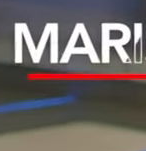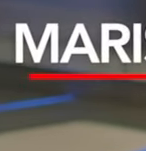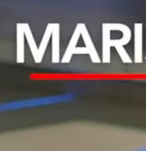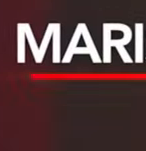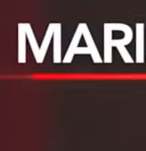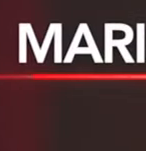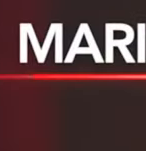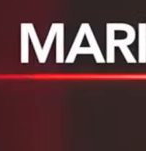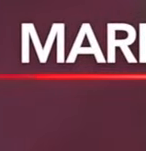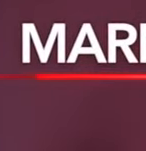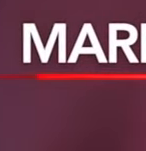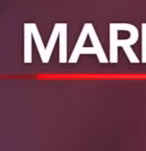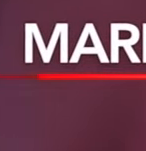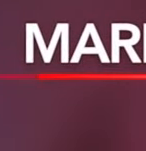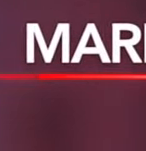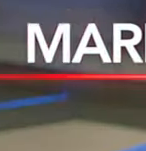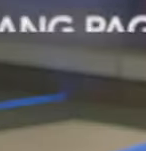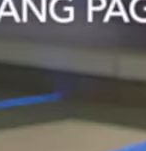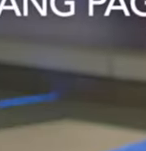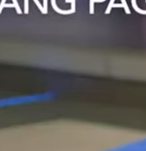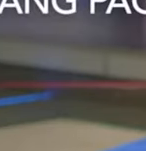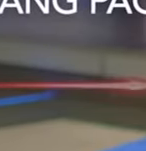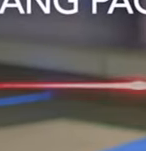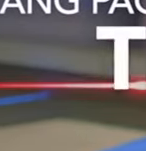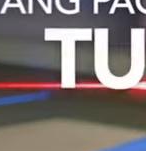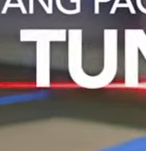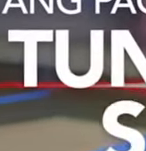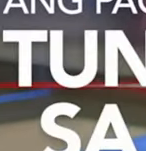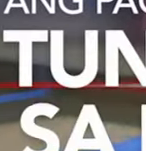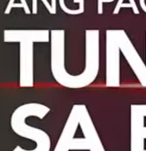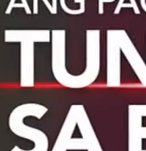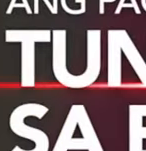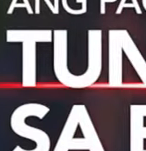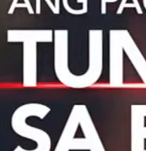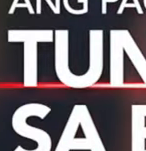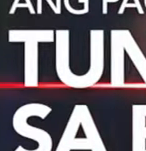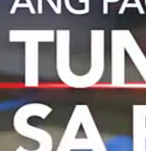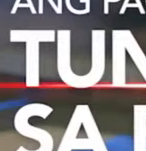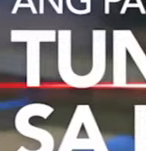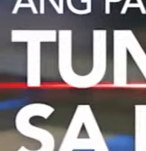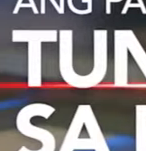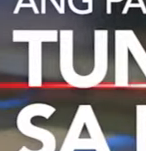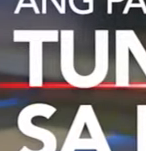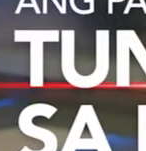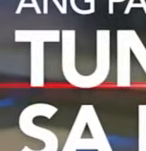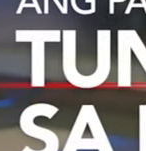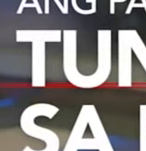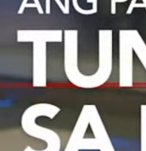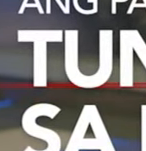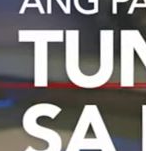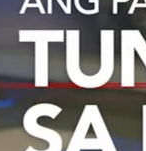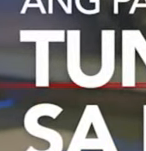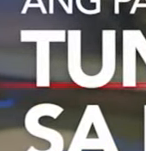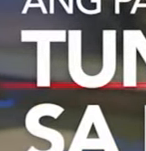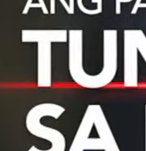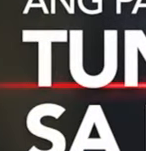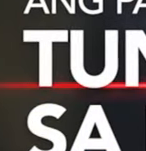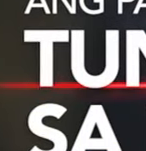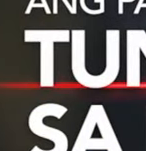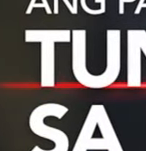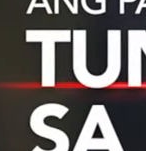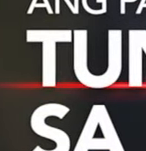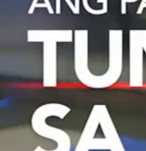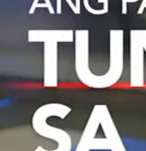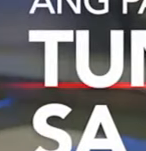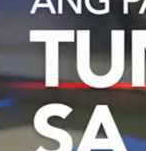malaking misyon ng GMA Integrated News ay yung makapaghatid ng balita na totoo at makabuluhan. Hindi ito trabaho lang kundi tungkulin.